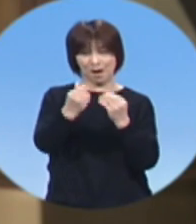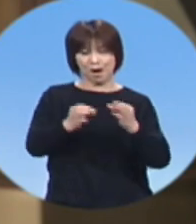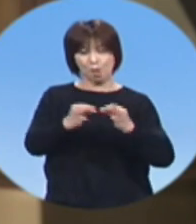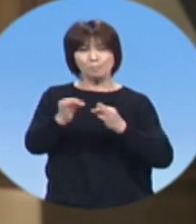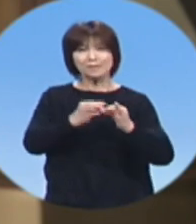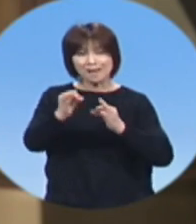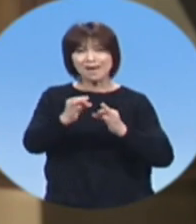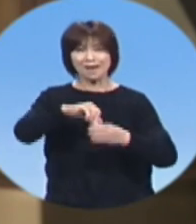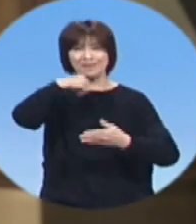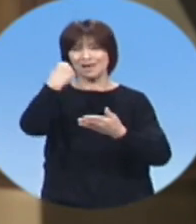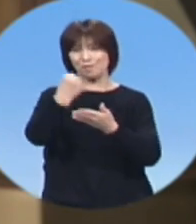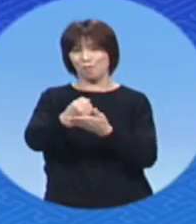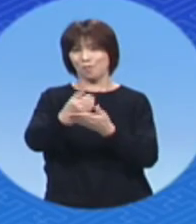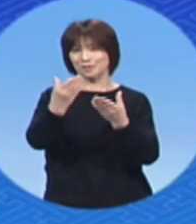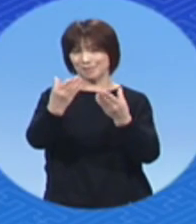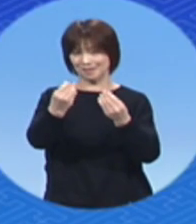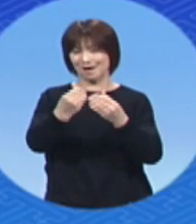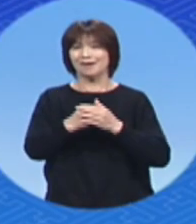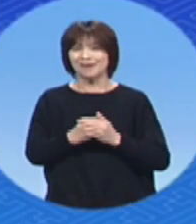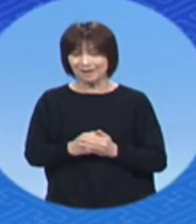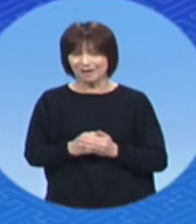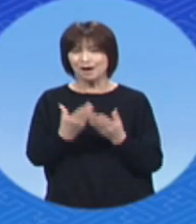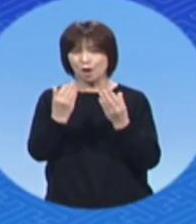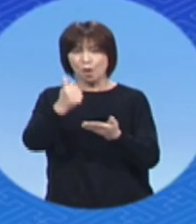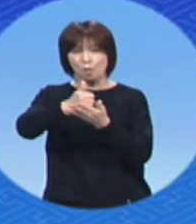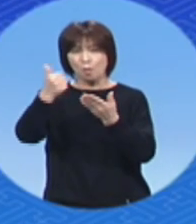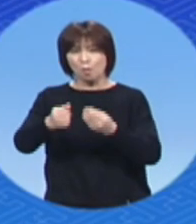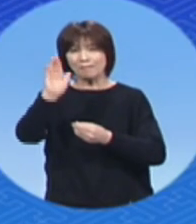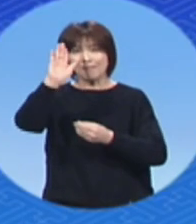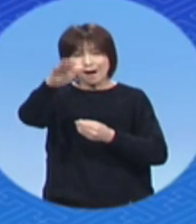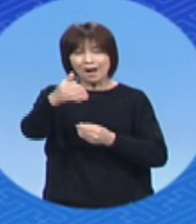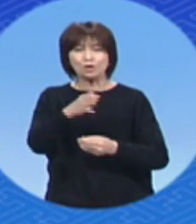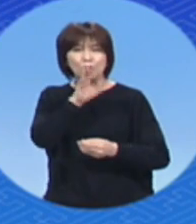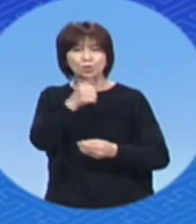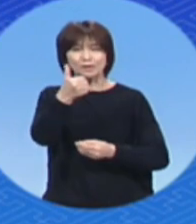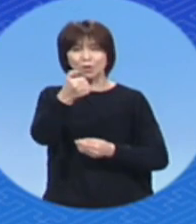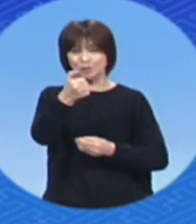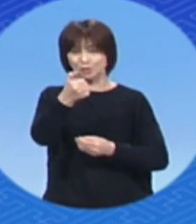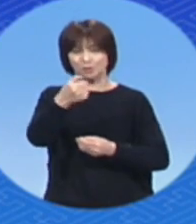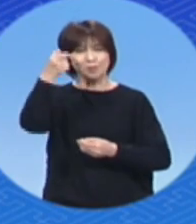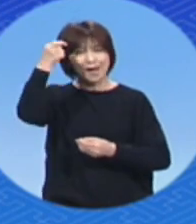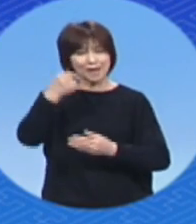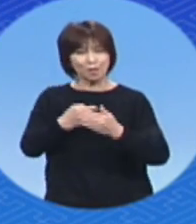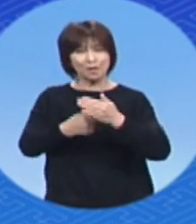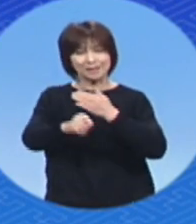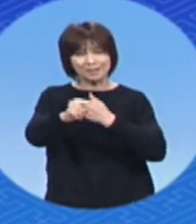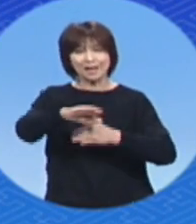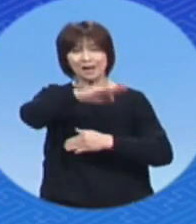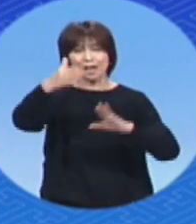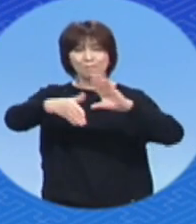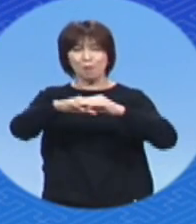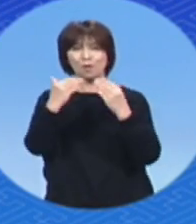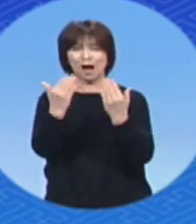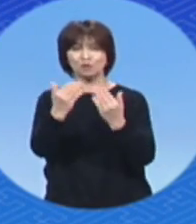で成功を収めました。でその後隠居した後にですね、50歳で江戸に出て天文学を学び